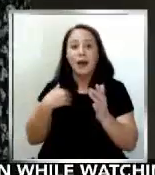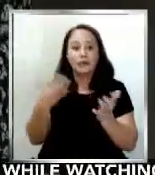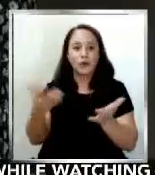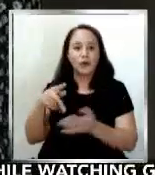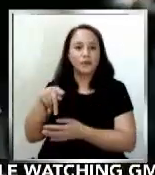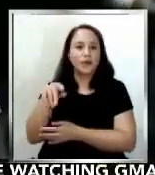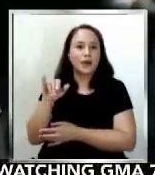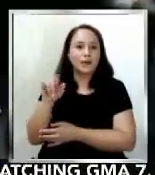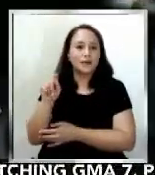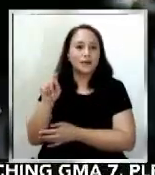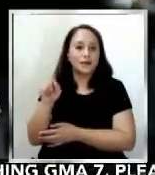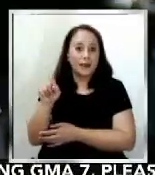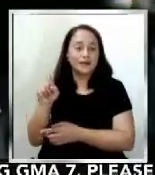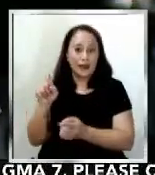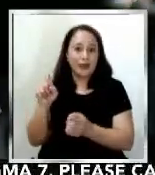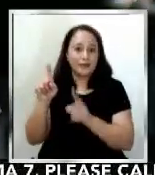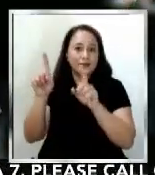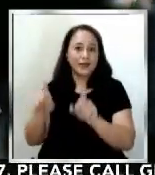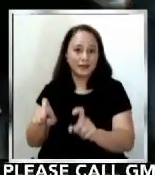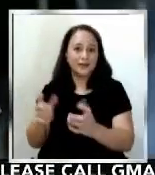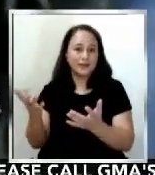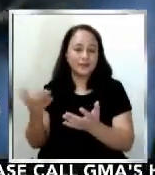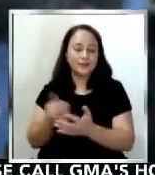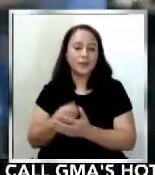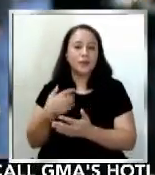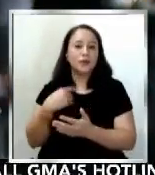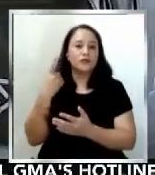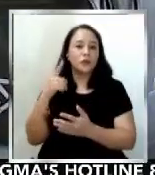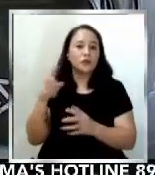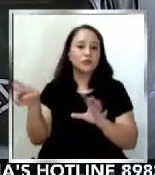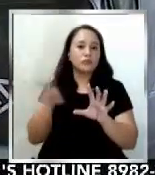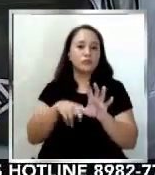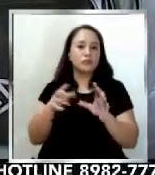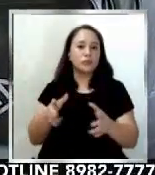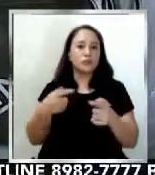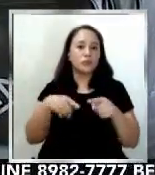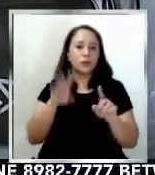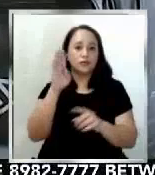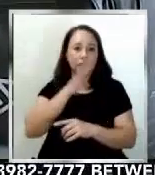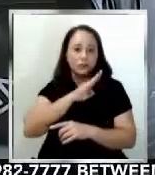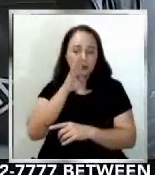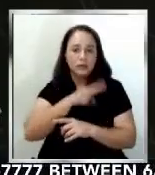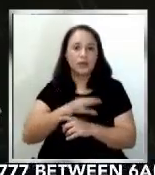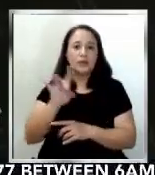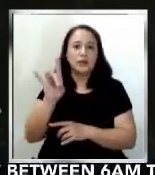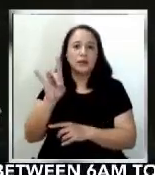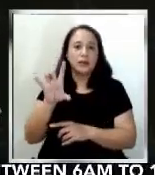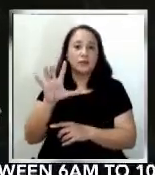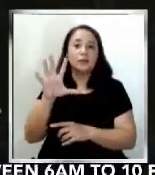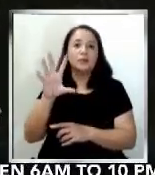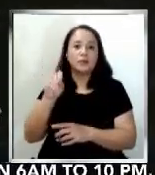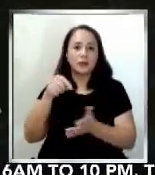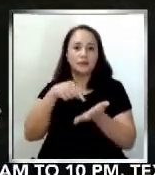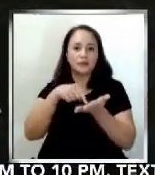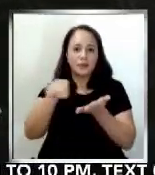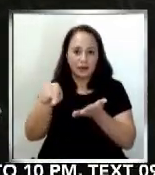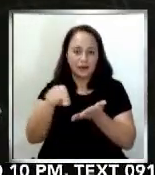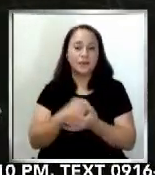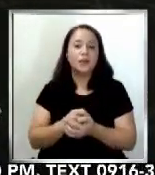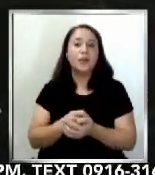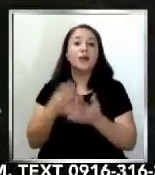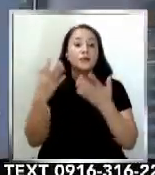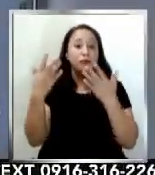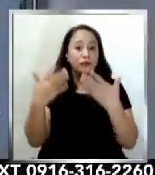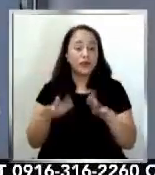Terminal Exchange o PITX para sa mga pasaherong papunta roon. 850 pesos ang testing fee. Pagkatapos mag-fill out